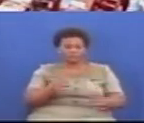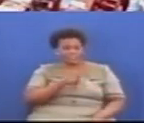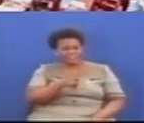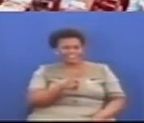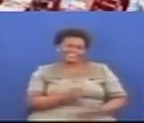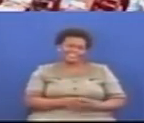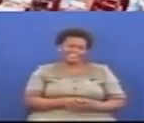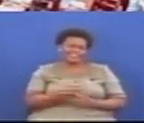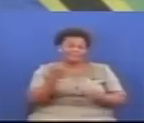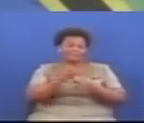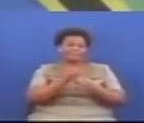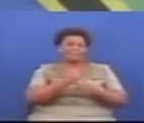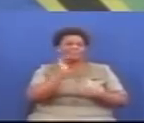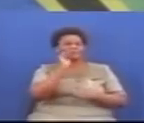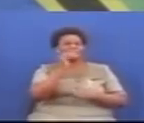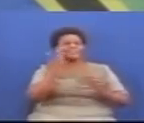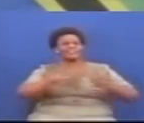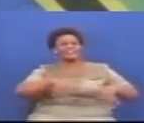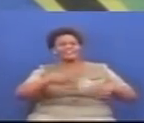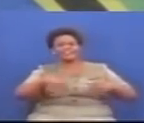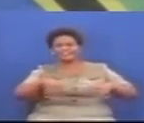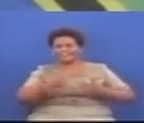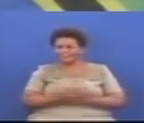usafiri. Bodaboda